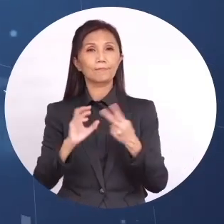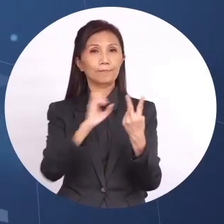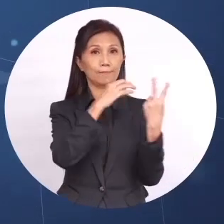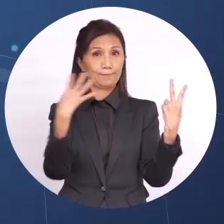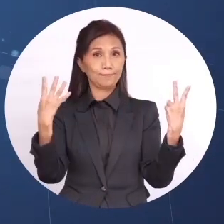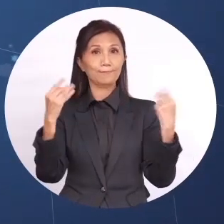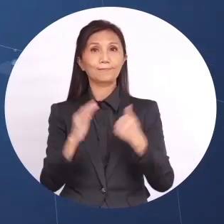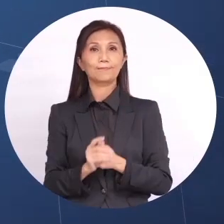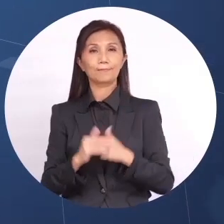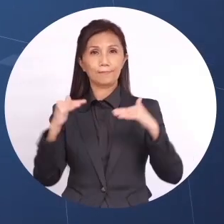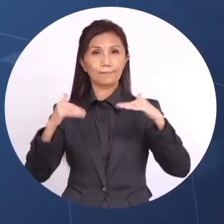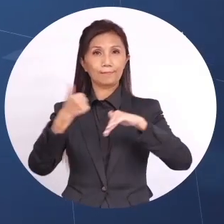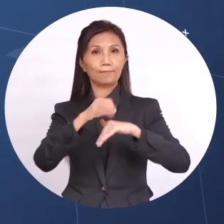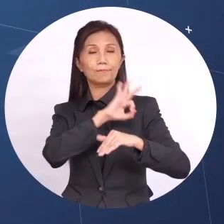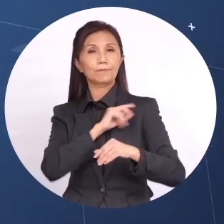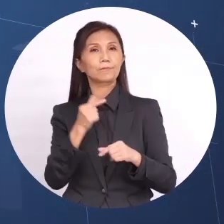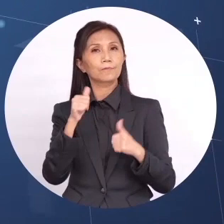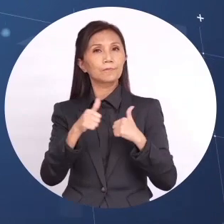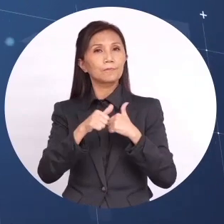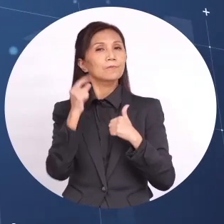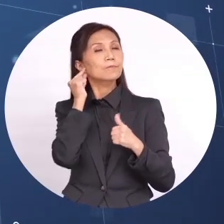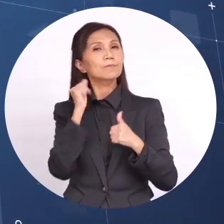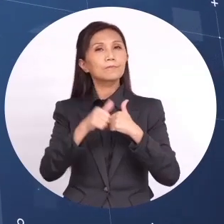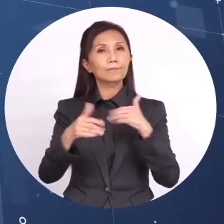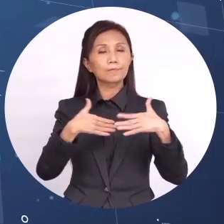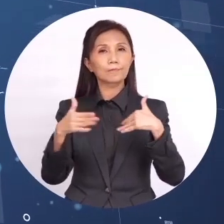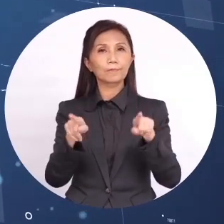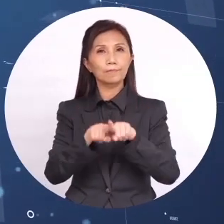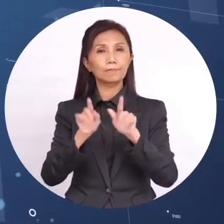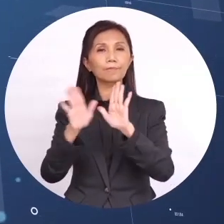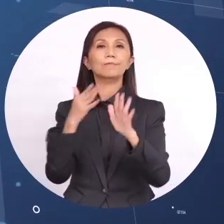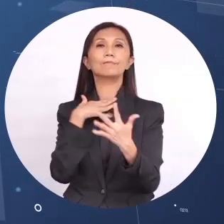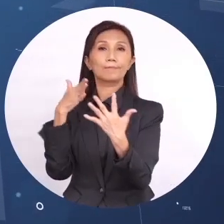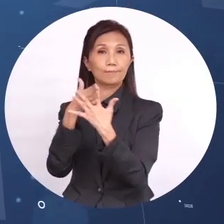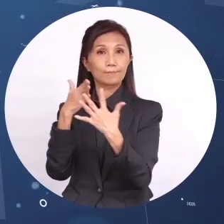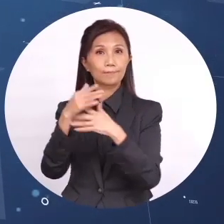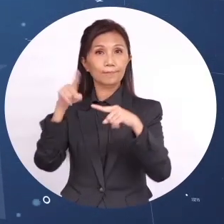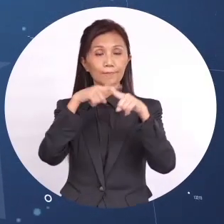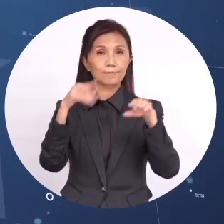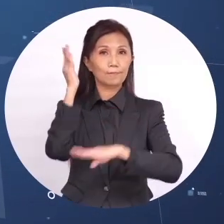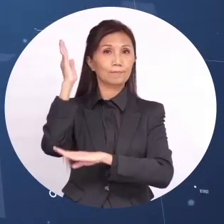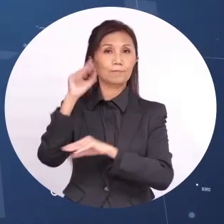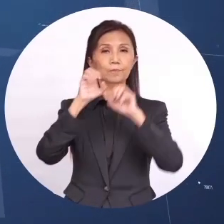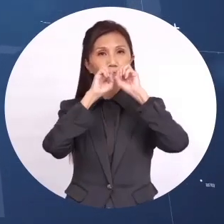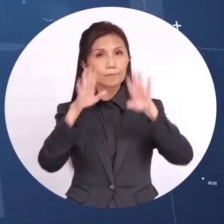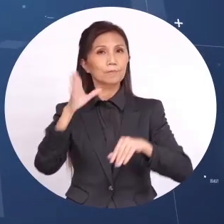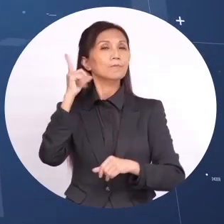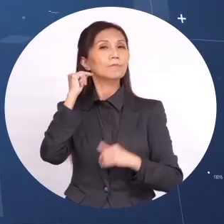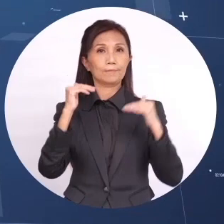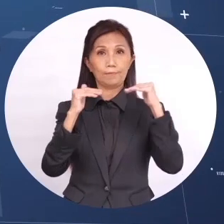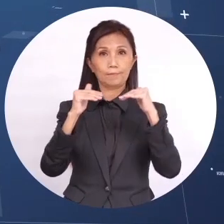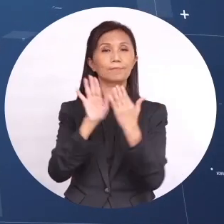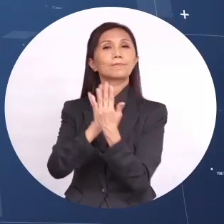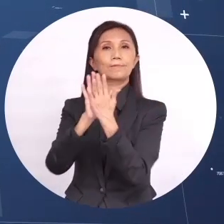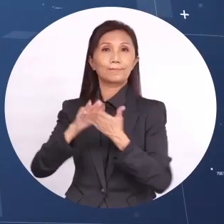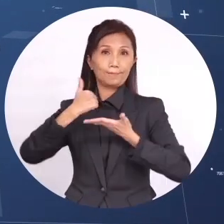2004年平机会与妇女事务委员会合办防止性骚扰大学论坛，宣扬两性平等与